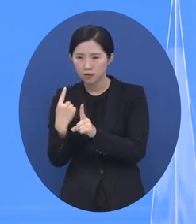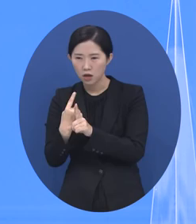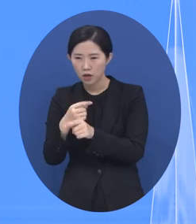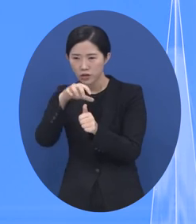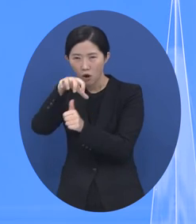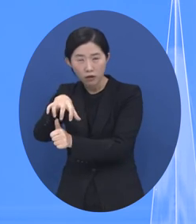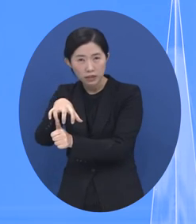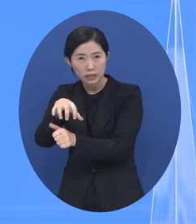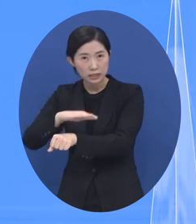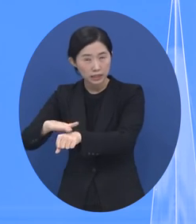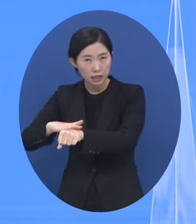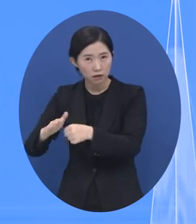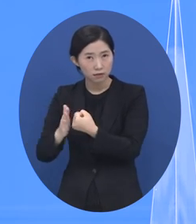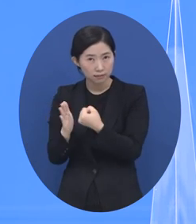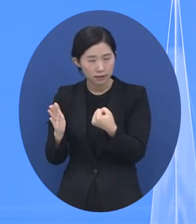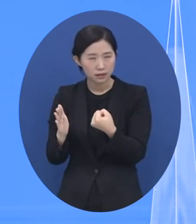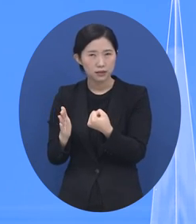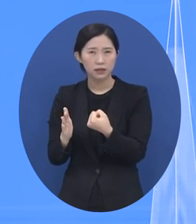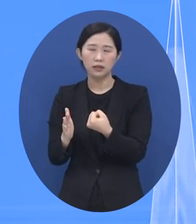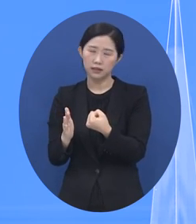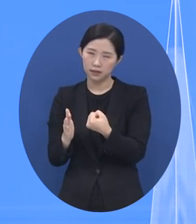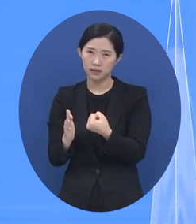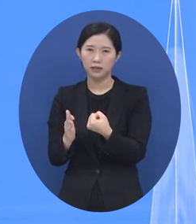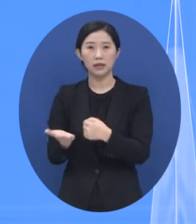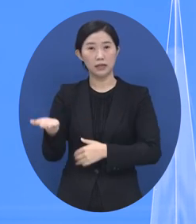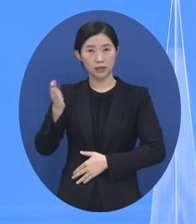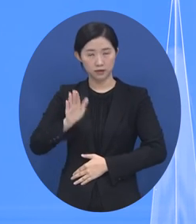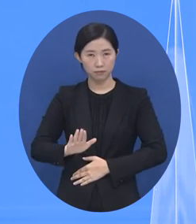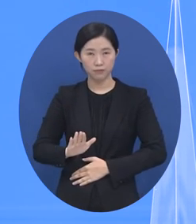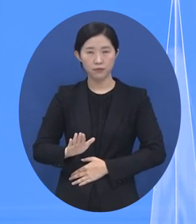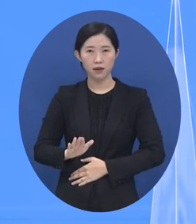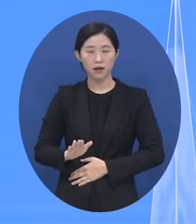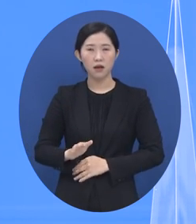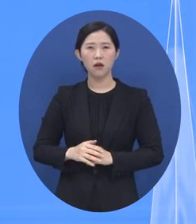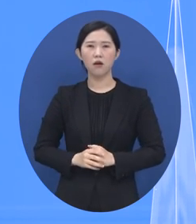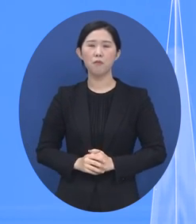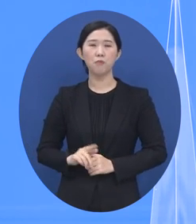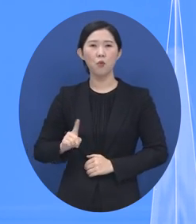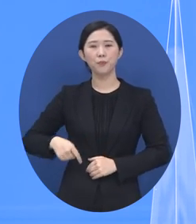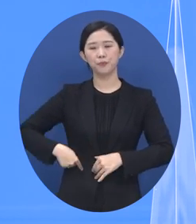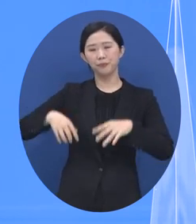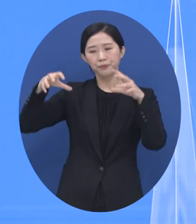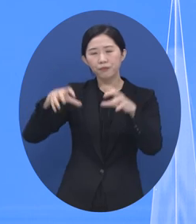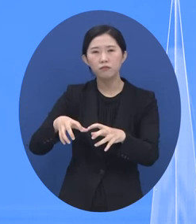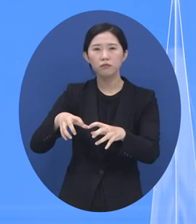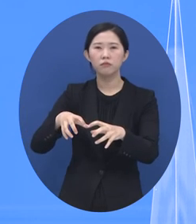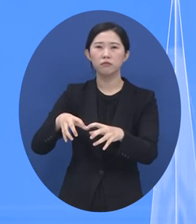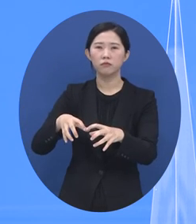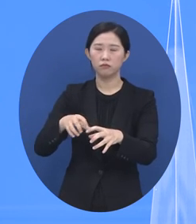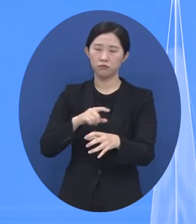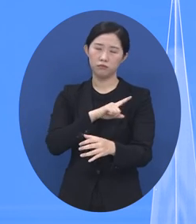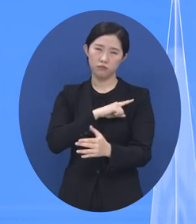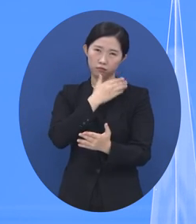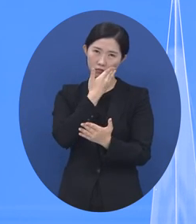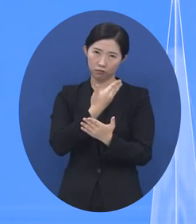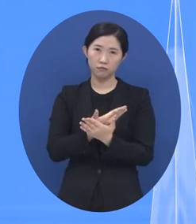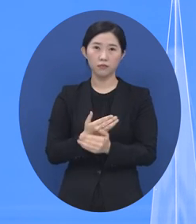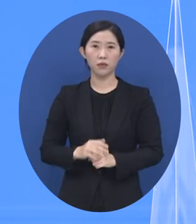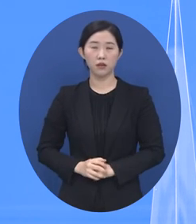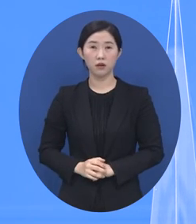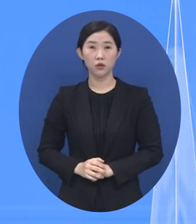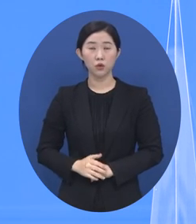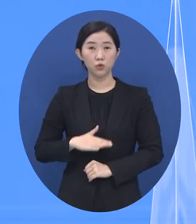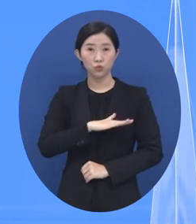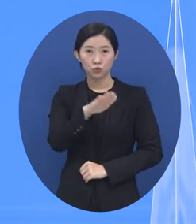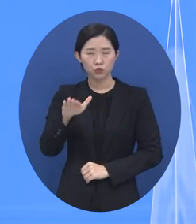긴급대응단은 그 본질을 보다 단순하게 이해하고 있습니다. 바로 팀 정신입니다. 우리가 고난의 시간을